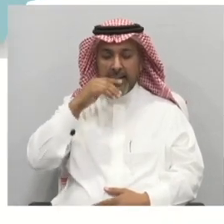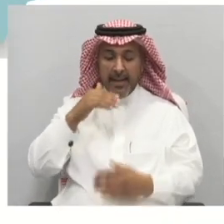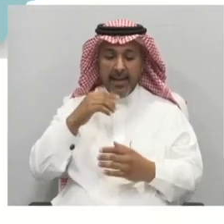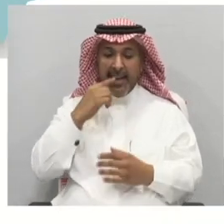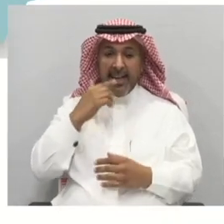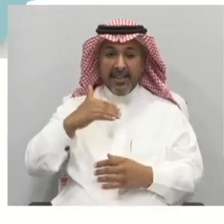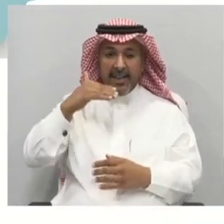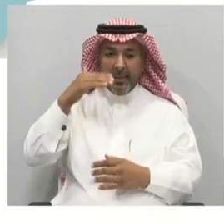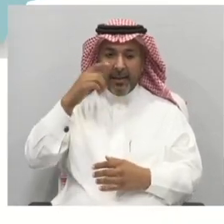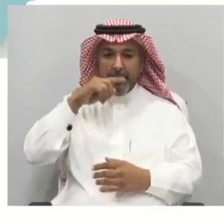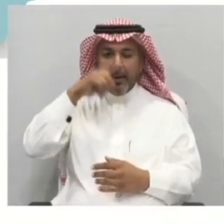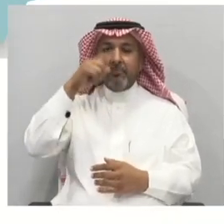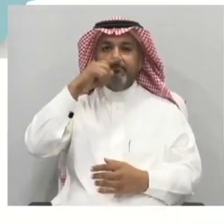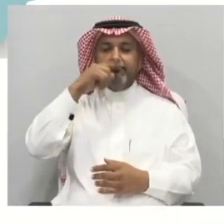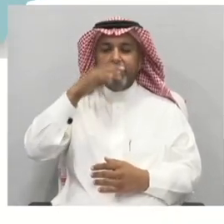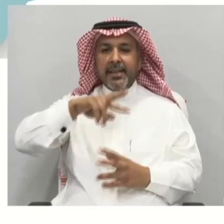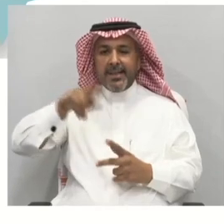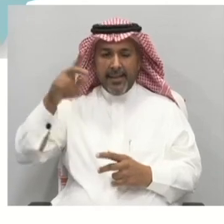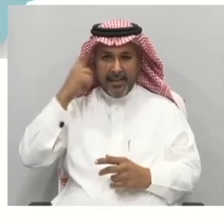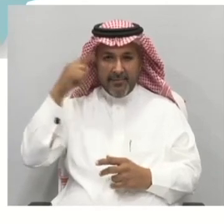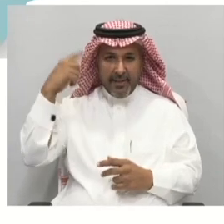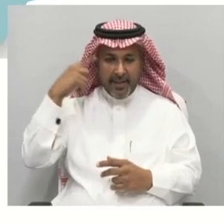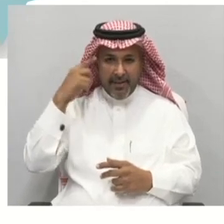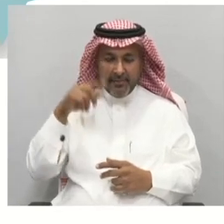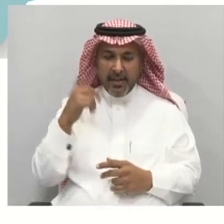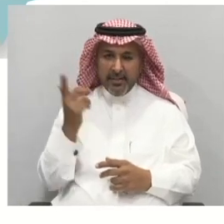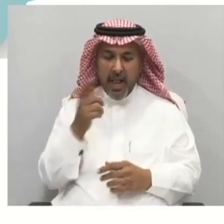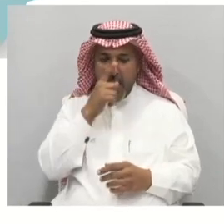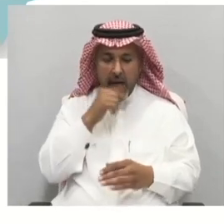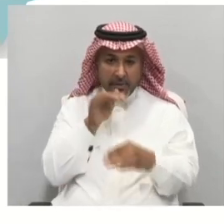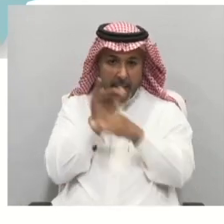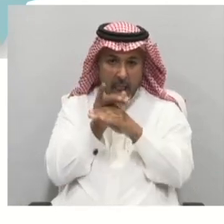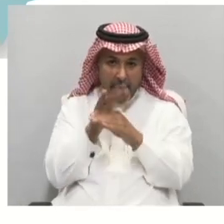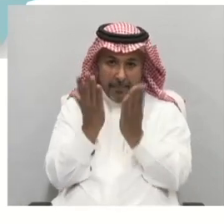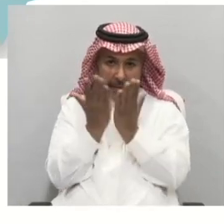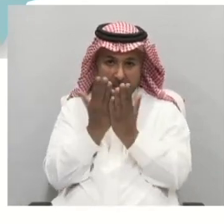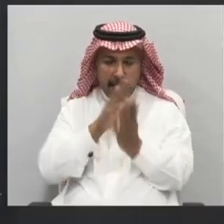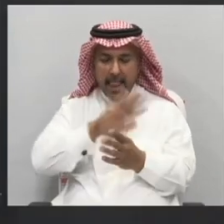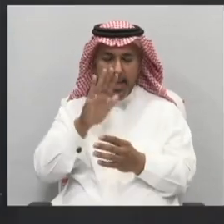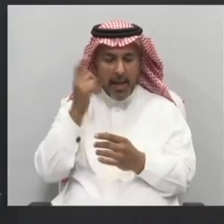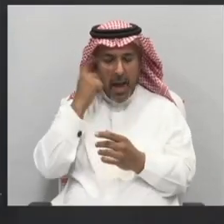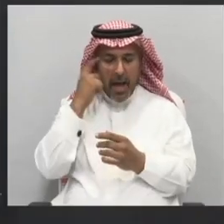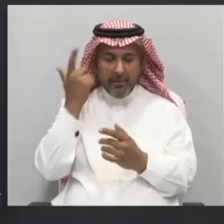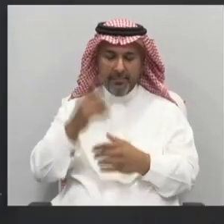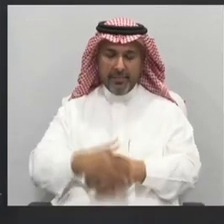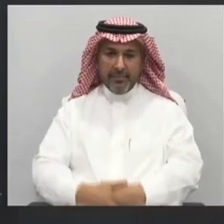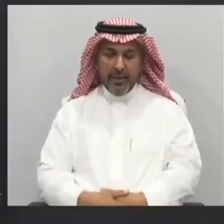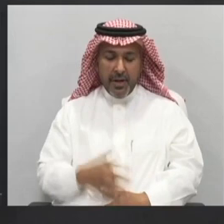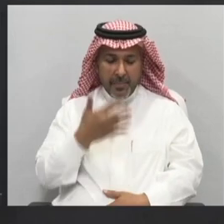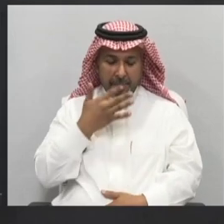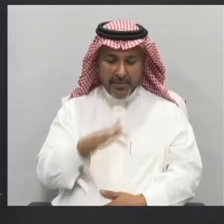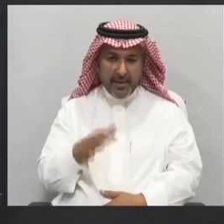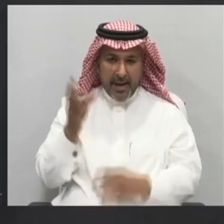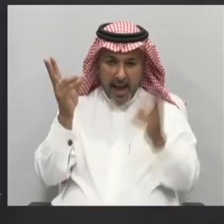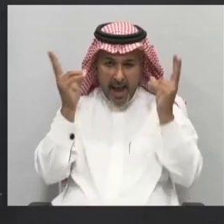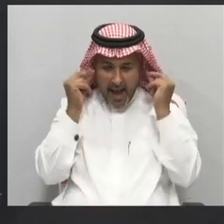تعالى من غير سبق تفكير او تعليم تاتي عند الطفل الصغير والذي لا يفهم شيء ولا يعلم